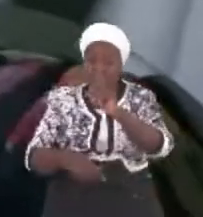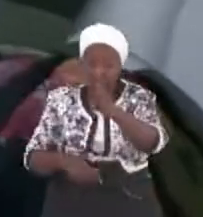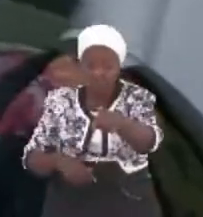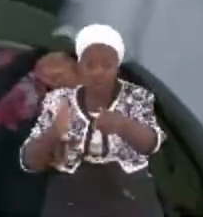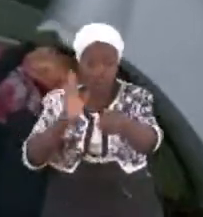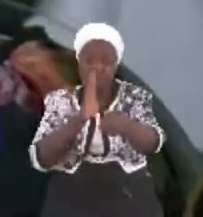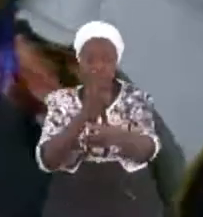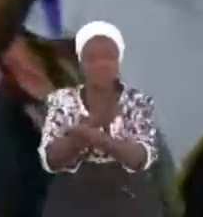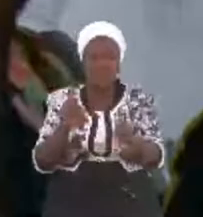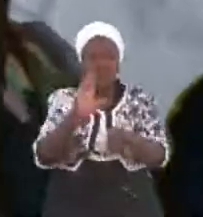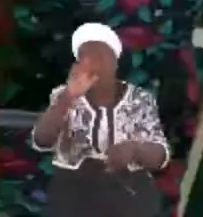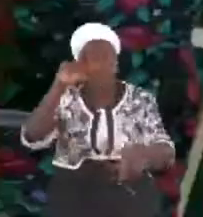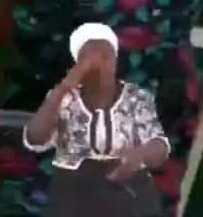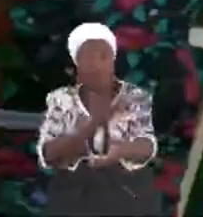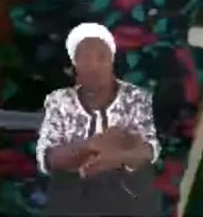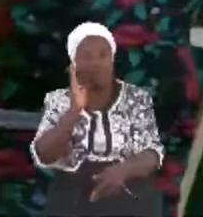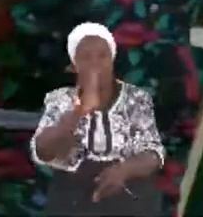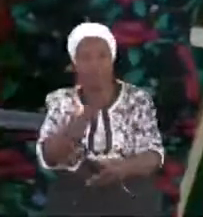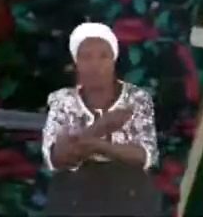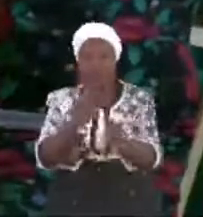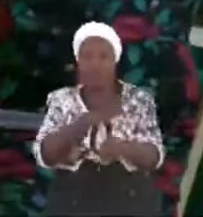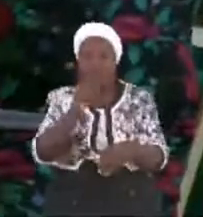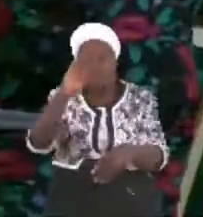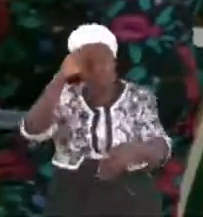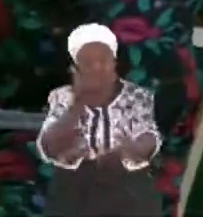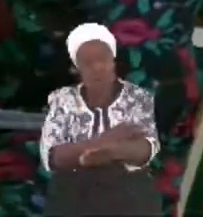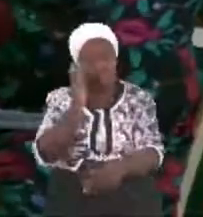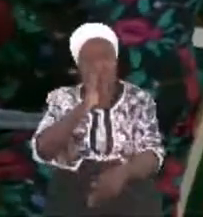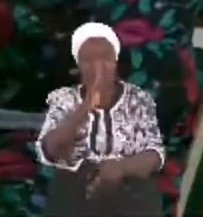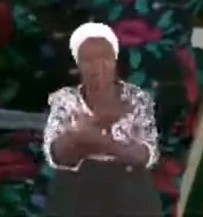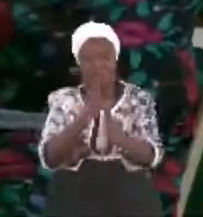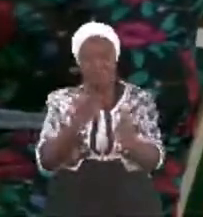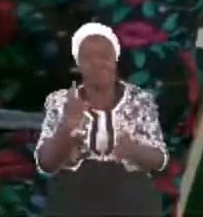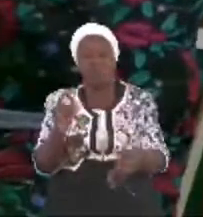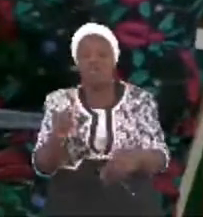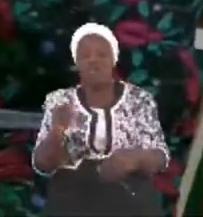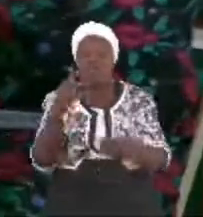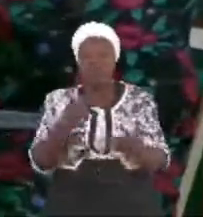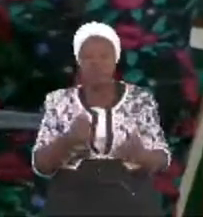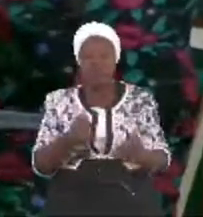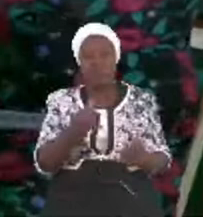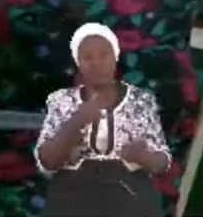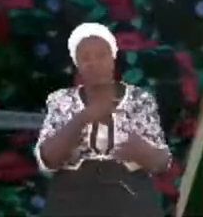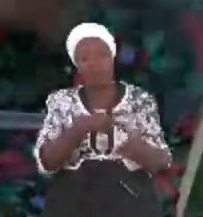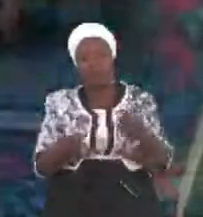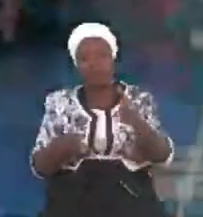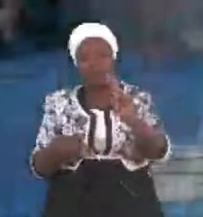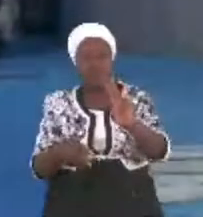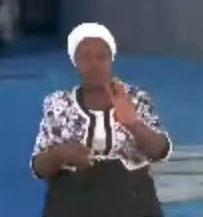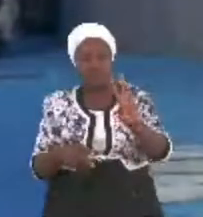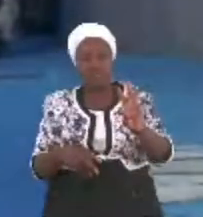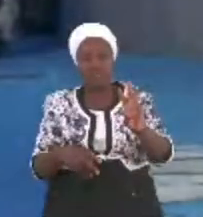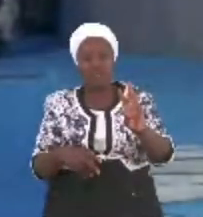fille sera délivrée et ton fils sera délivré. Voyez le verset 26. Verset